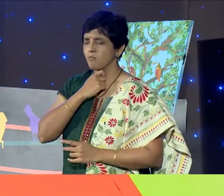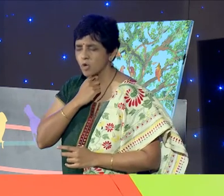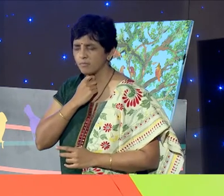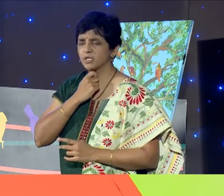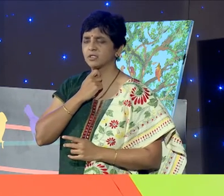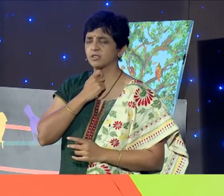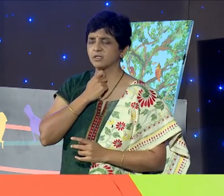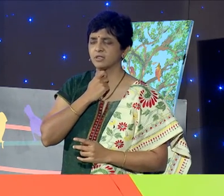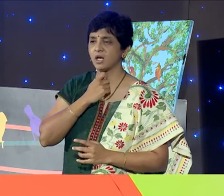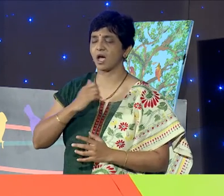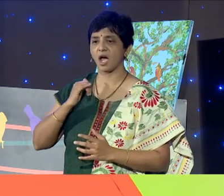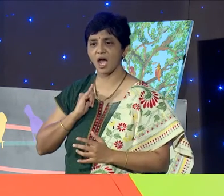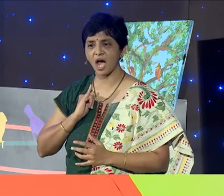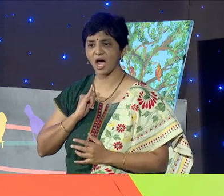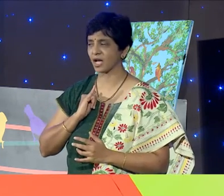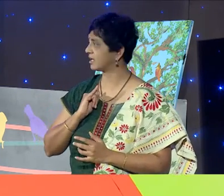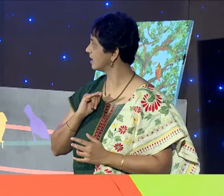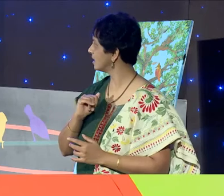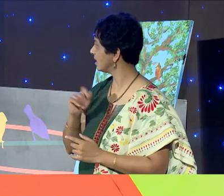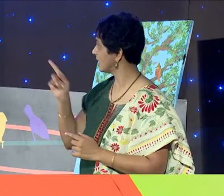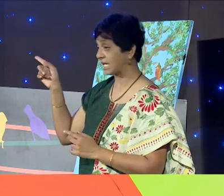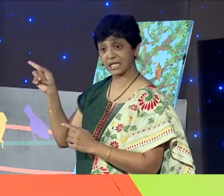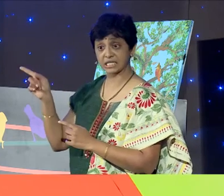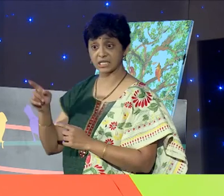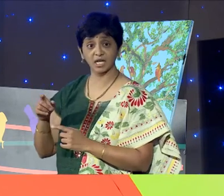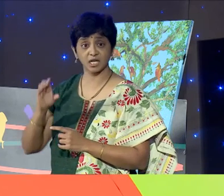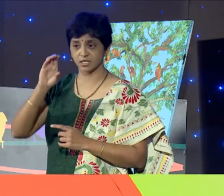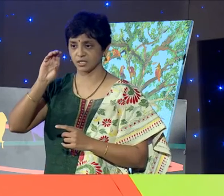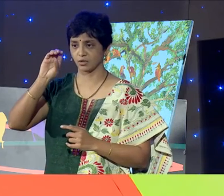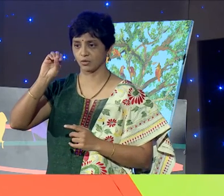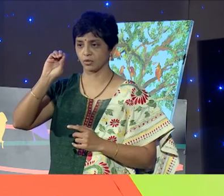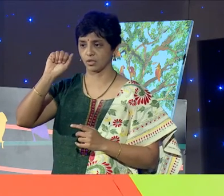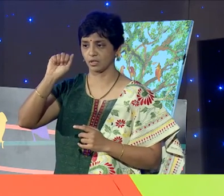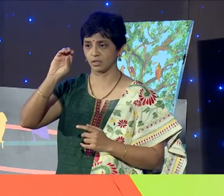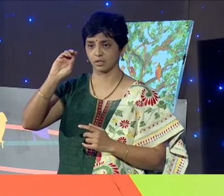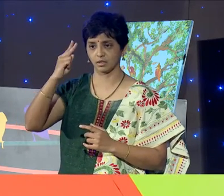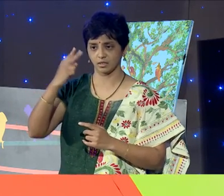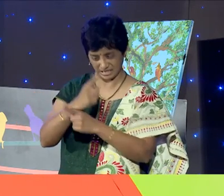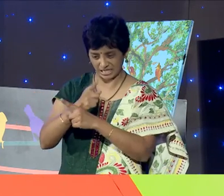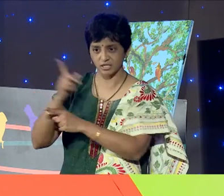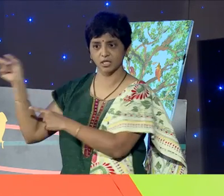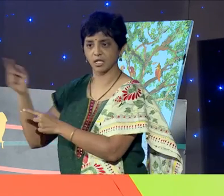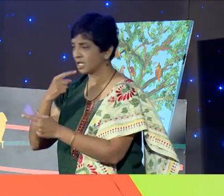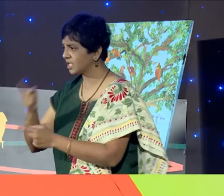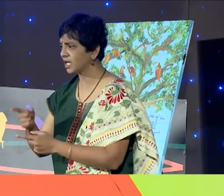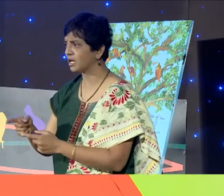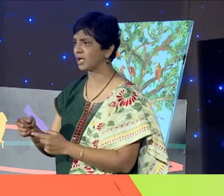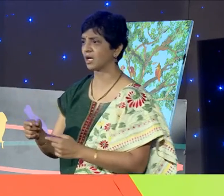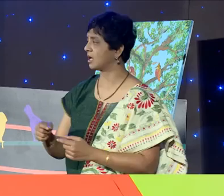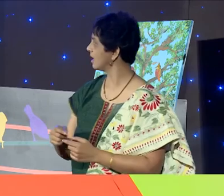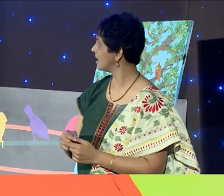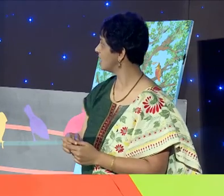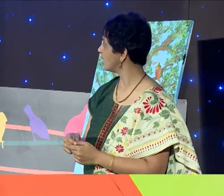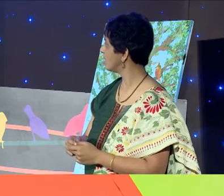याद करता हूँ। मेरा स्पेन का कोच कहता, अभी आपको बता दूं कि नीता कहती है तुम जिम तक रोज नहीं आ सकते, जिम तो तुम्हारे तक आ सकती